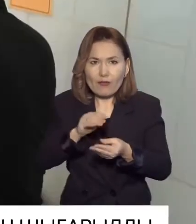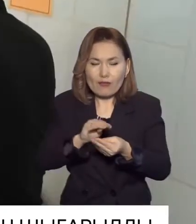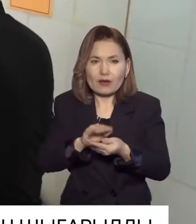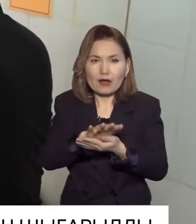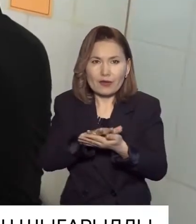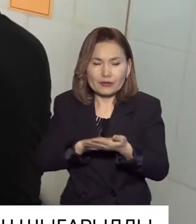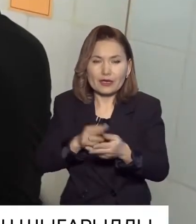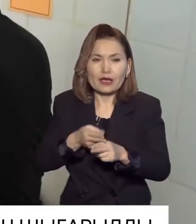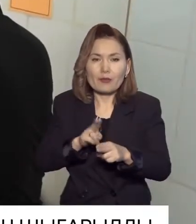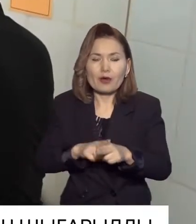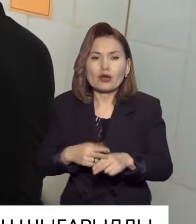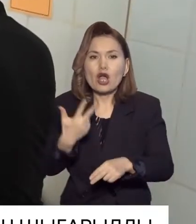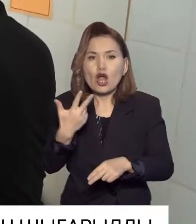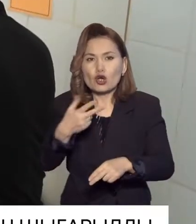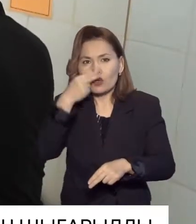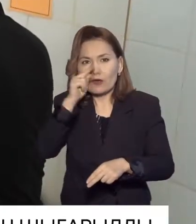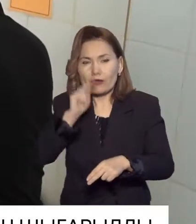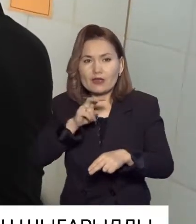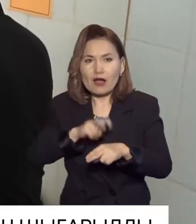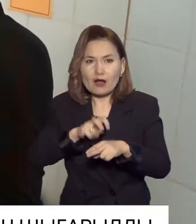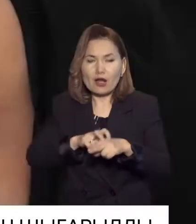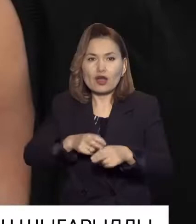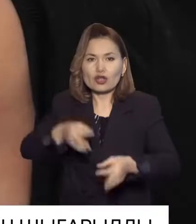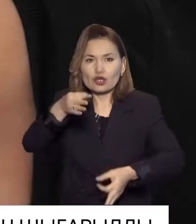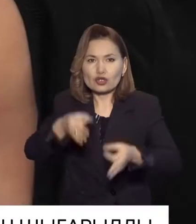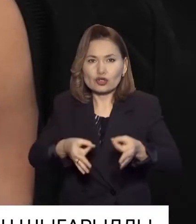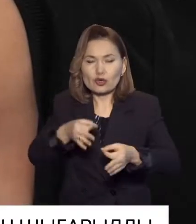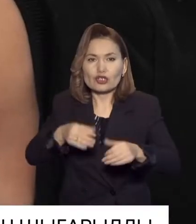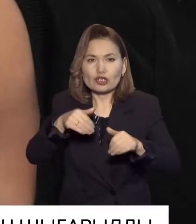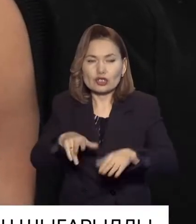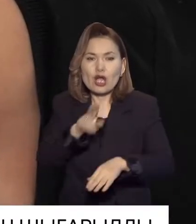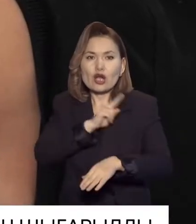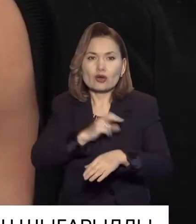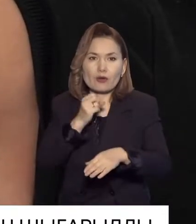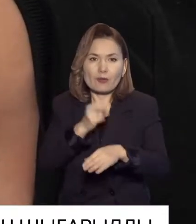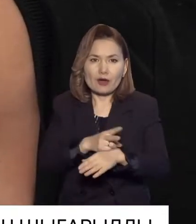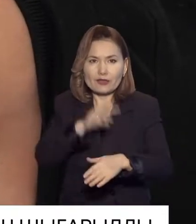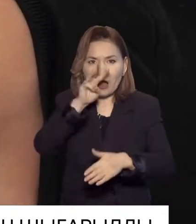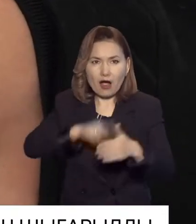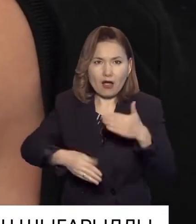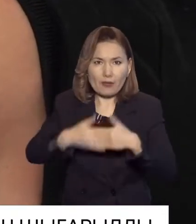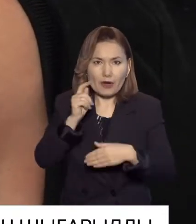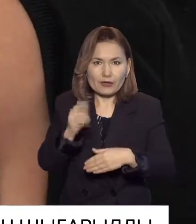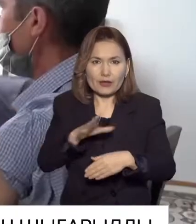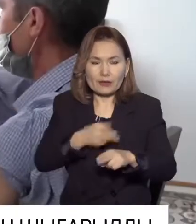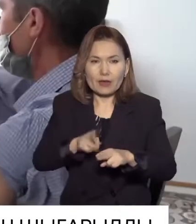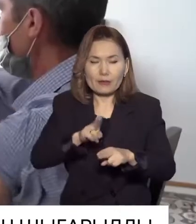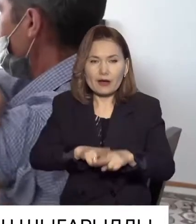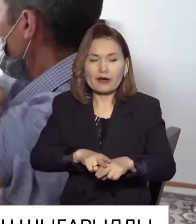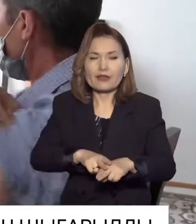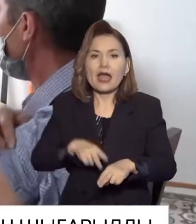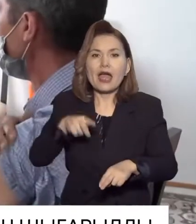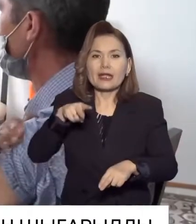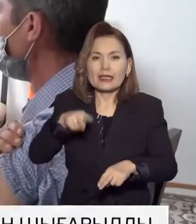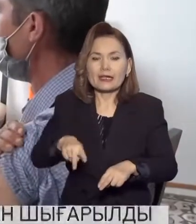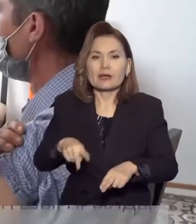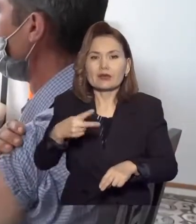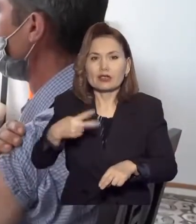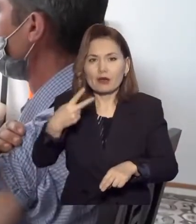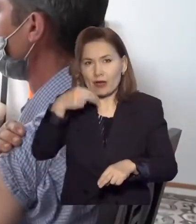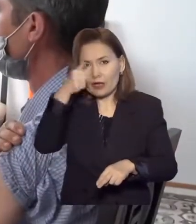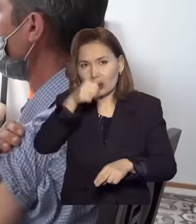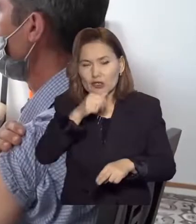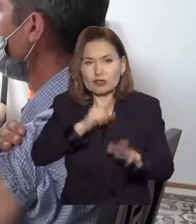Кінәсі дәлелденген 3 қызметкер сот шешіміне сәйкес жұмыстан қуылып, оларға айыппұл салынды. Ал жыл басталғалы мұндай заңсыздық